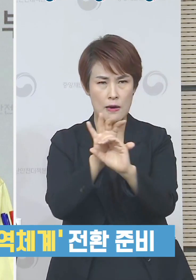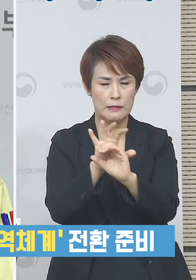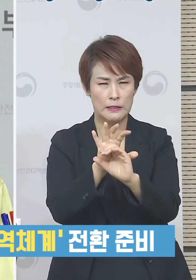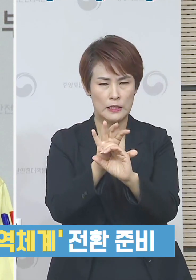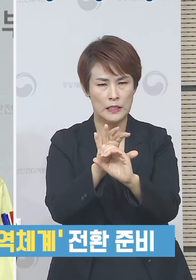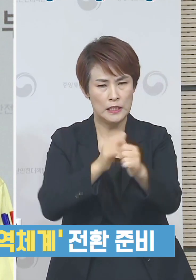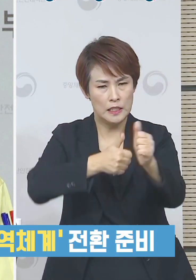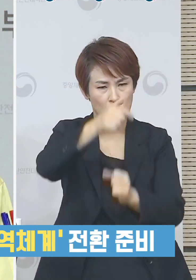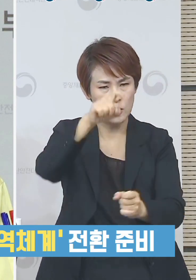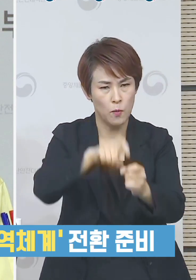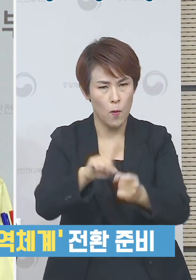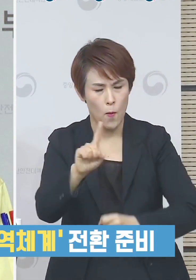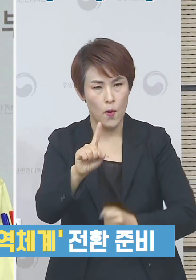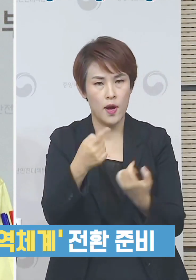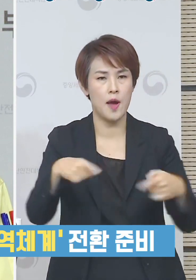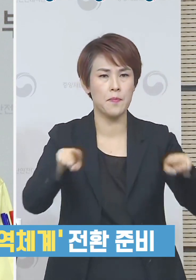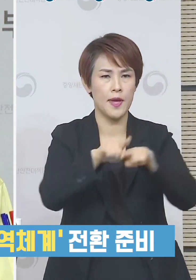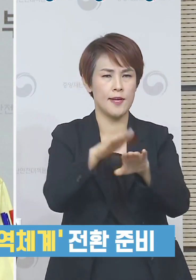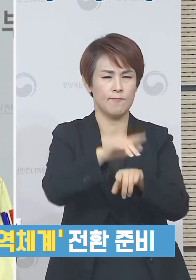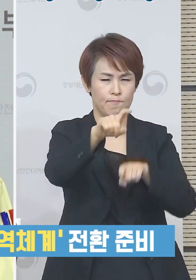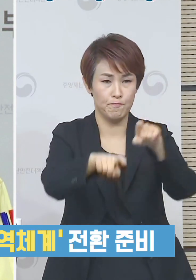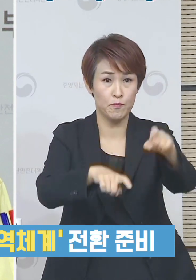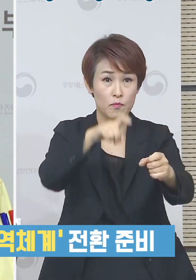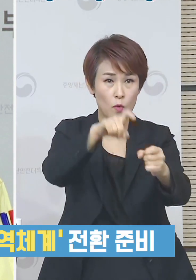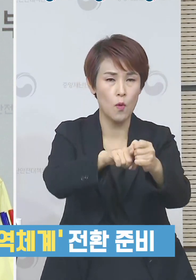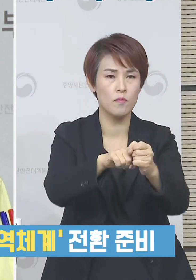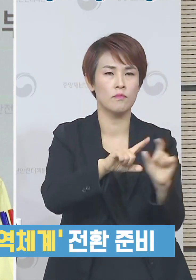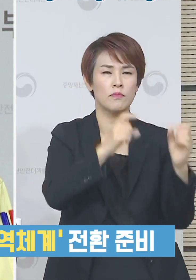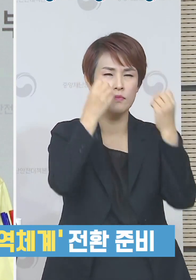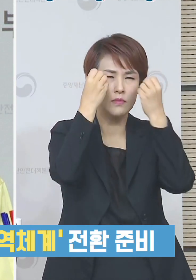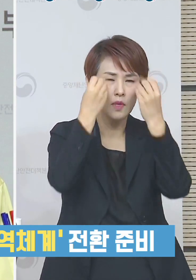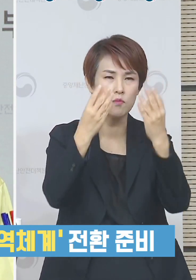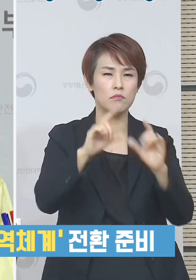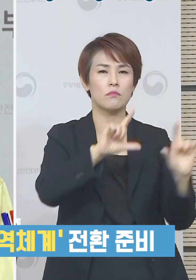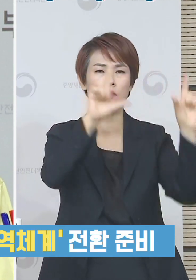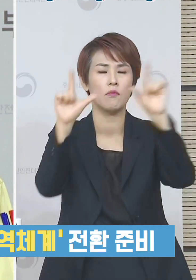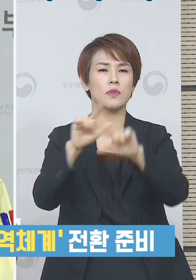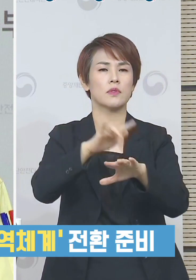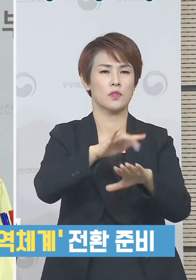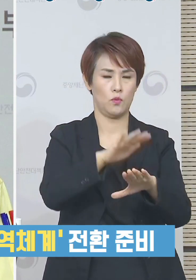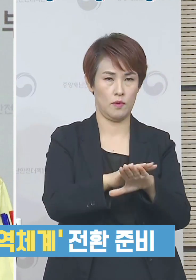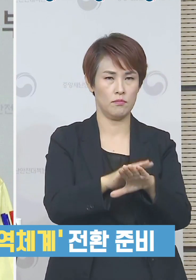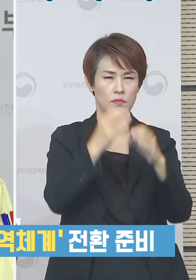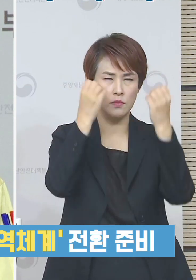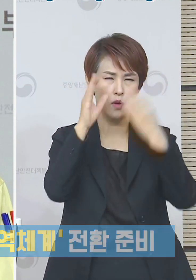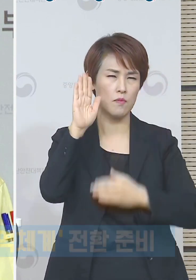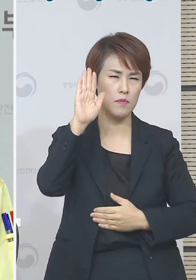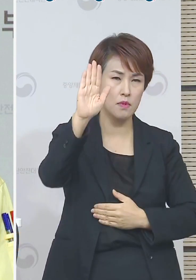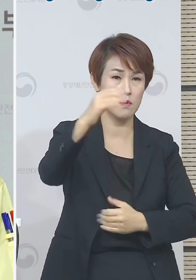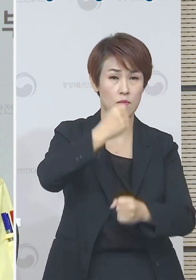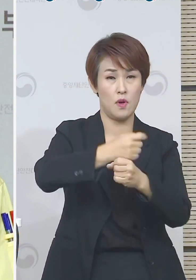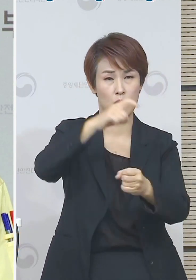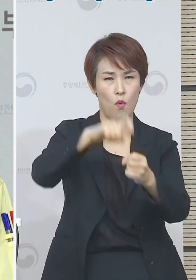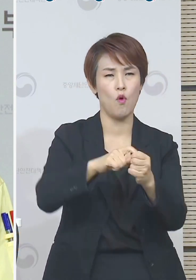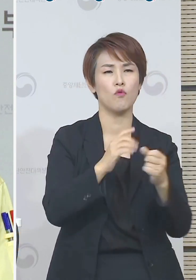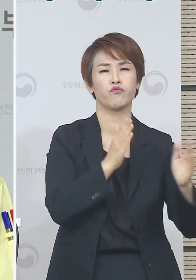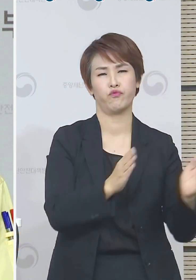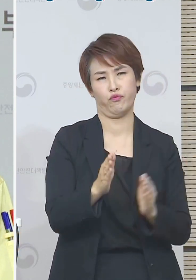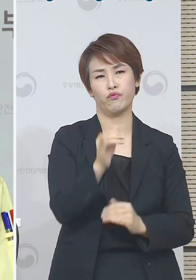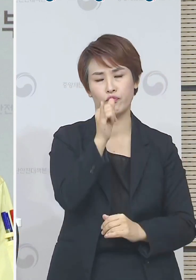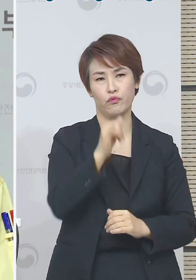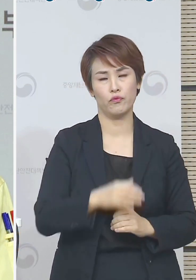함께 실천해야 하는 새로운 생활 습관, 새로운 일상의 미래를 만들어가기 위한 것입니다.